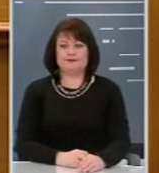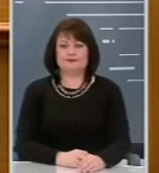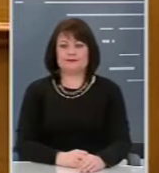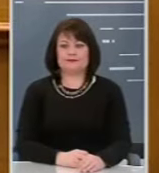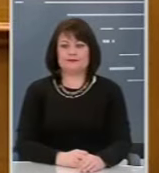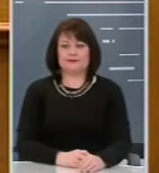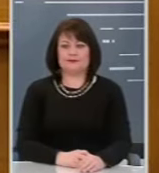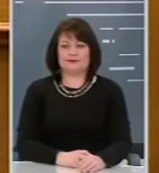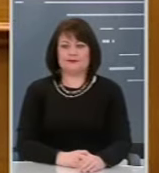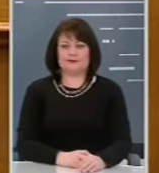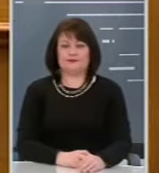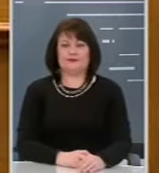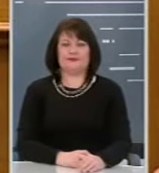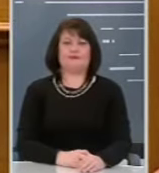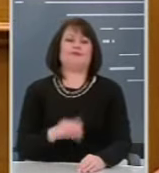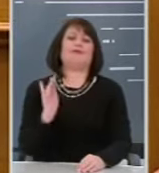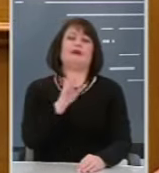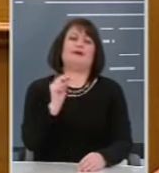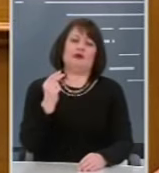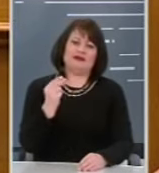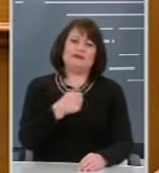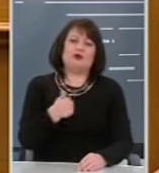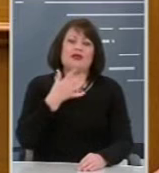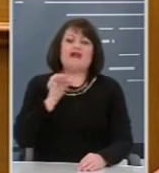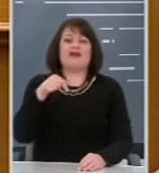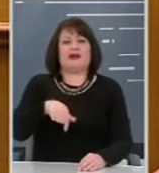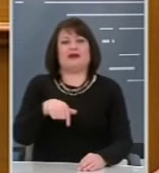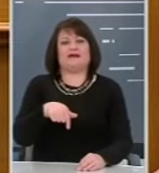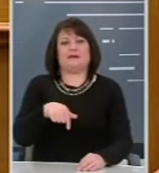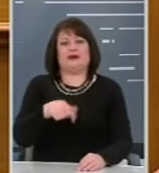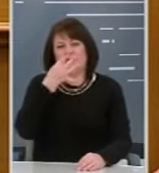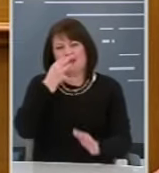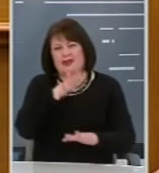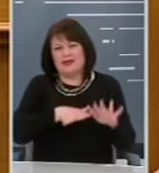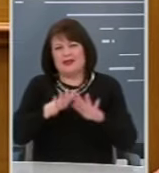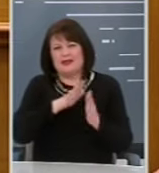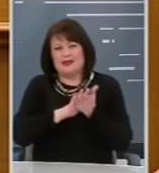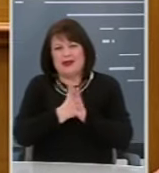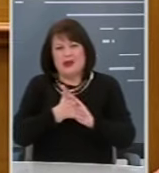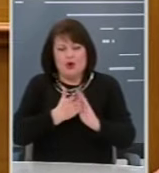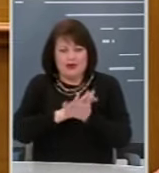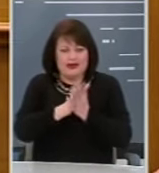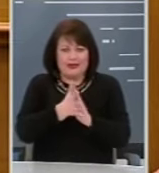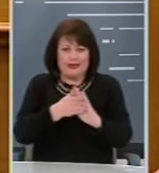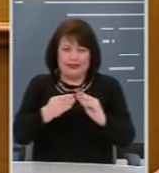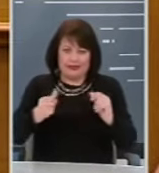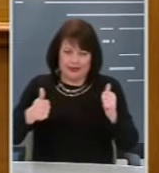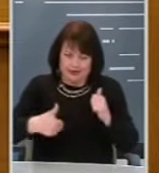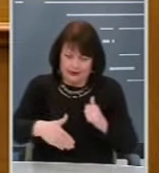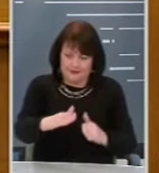αυτά κυρίες και κύριοι είναι μοναδική ευκαιρία τώρα που η διαπλοκή πλέει τα ελίσα